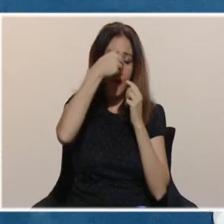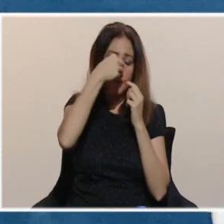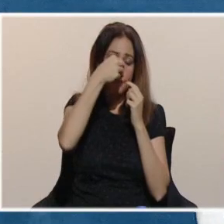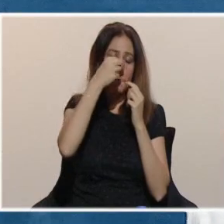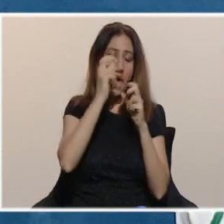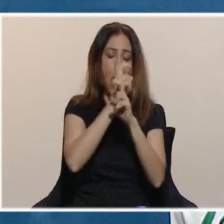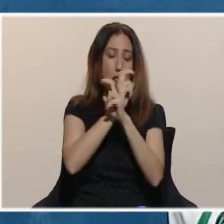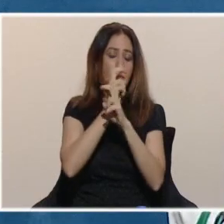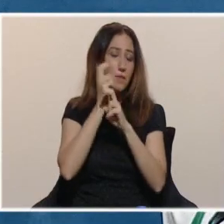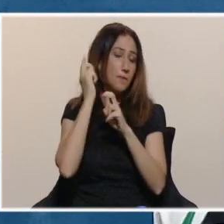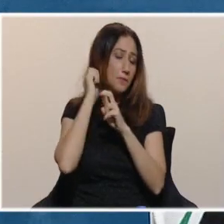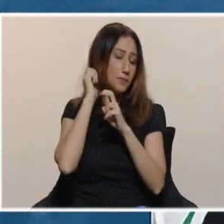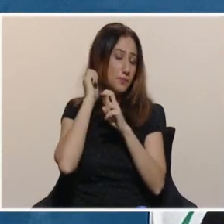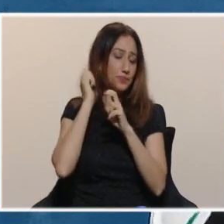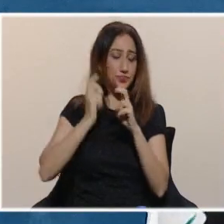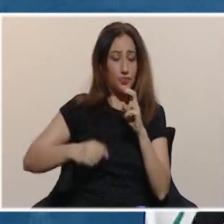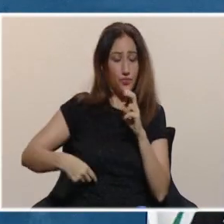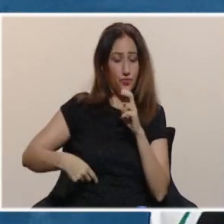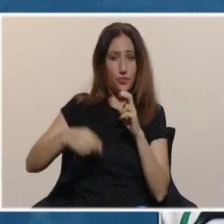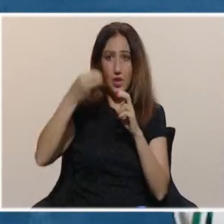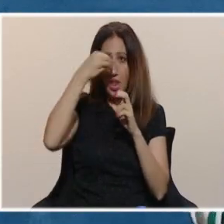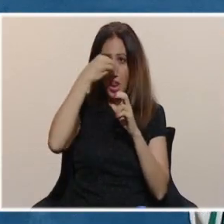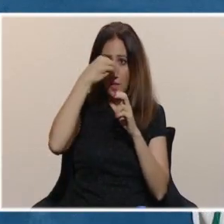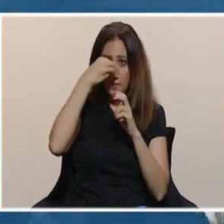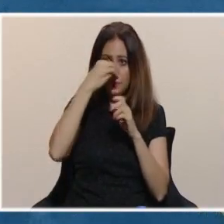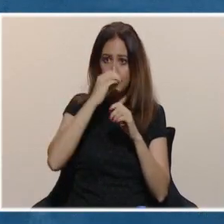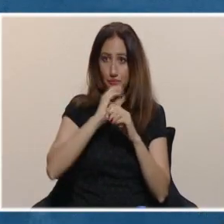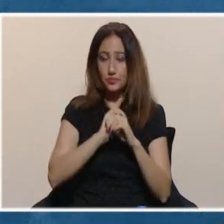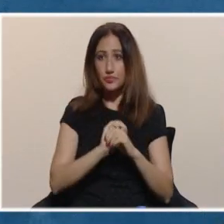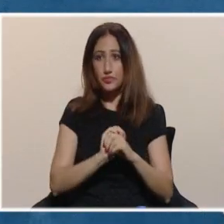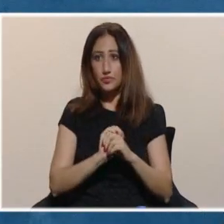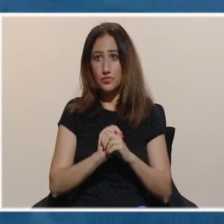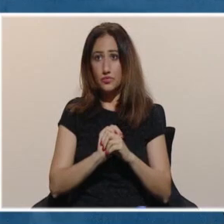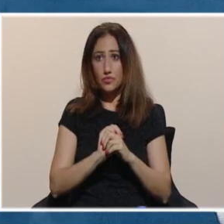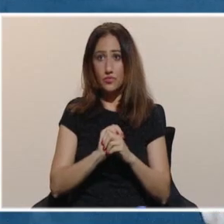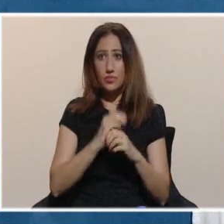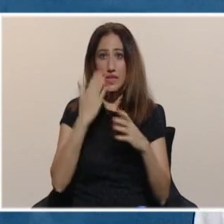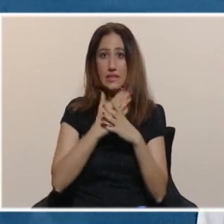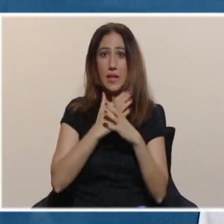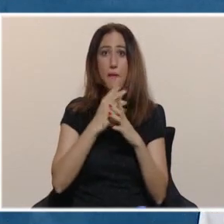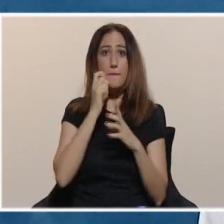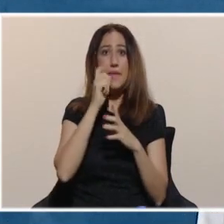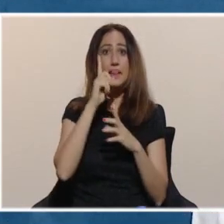ملفوف حوالين الفتحه اللي في النص دي علشان مناخيري ما كانش بيوصل لها اي دم.